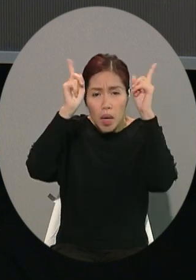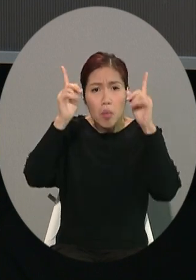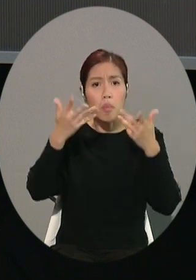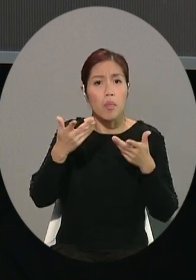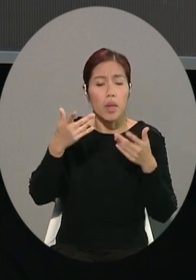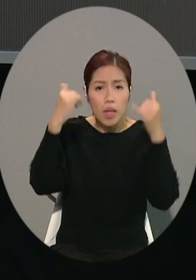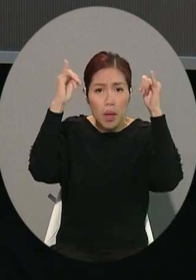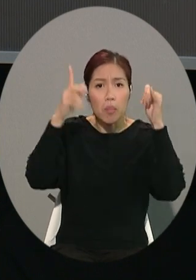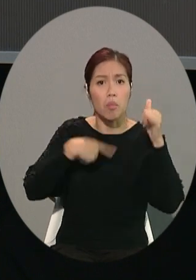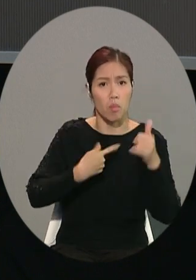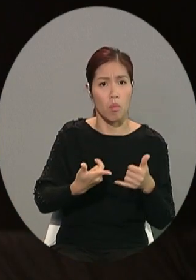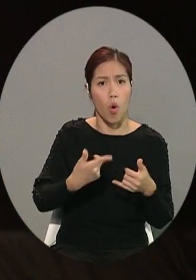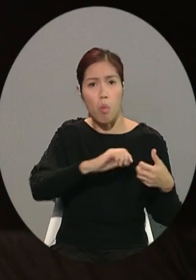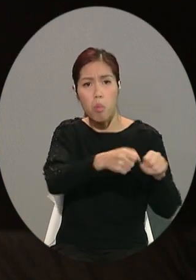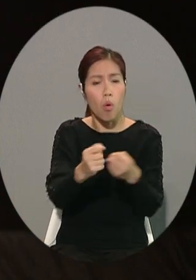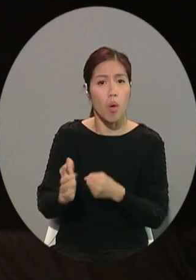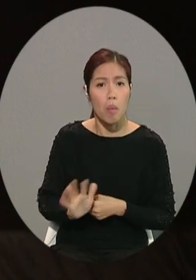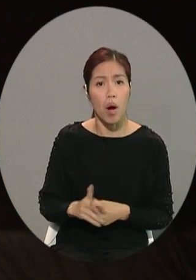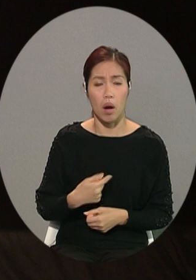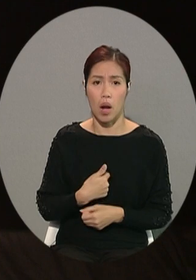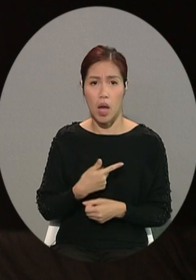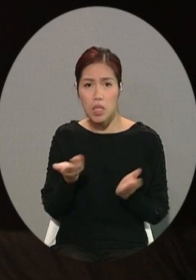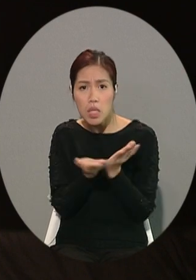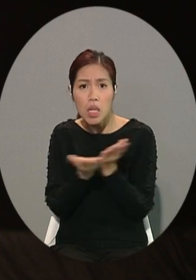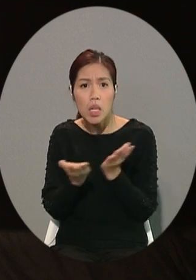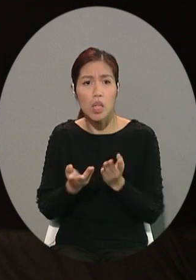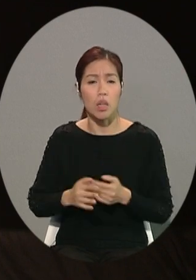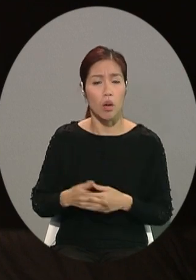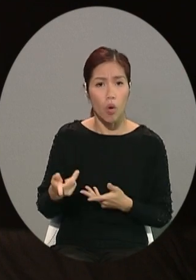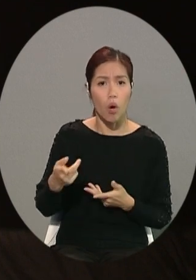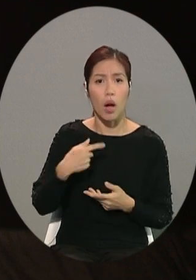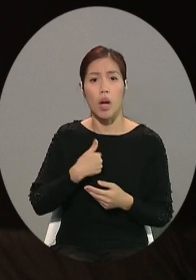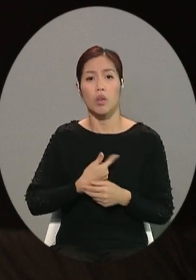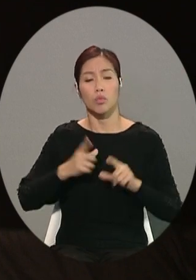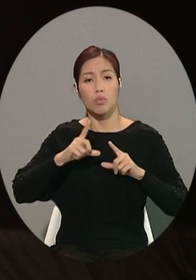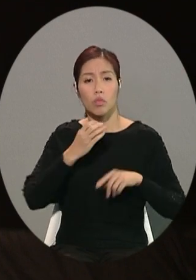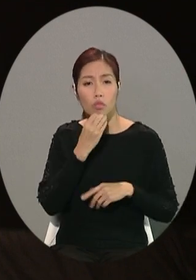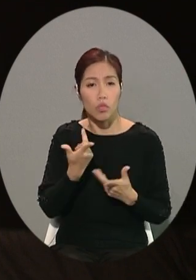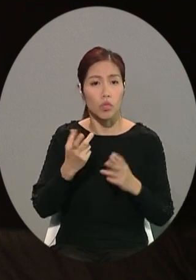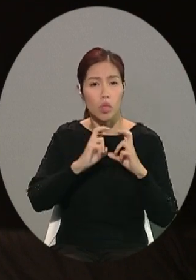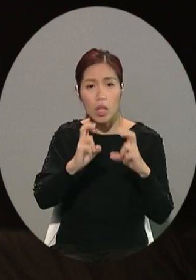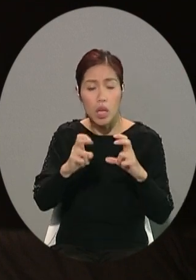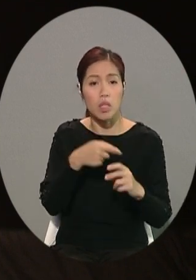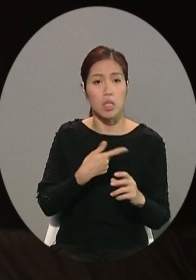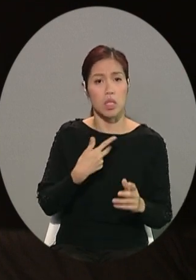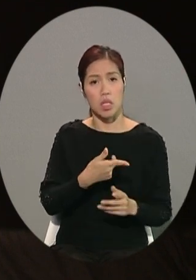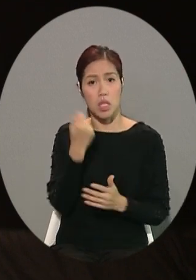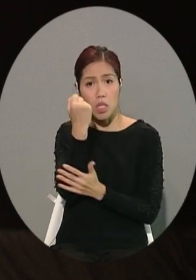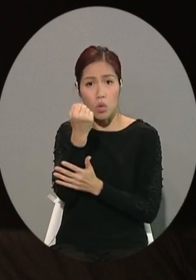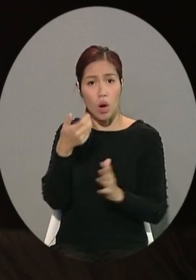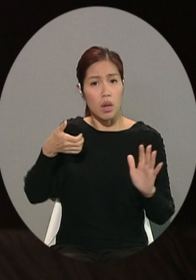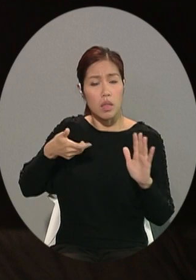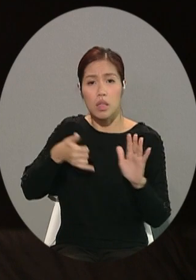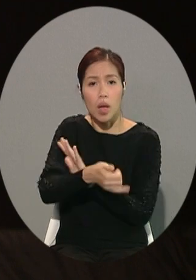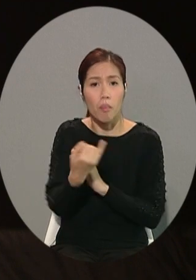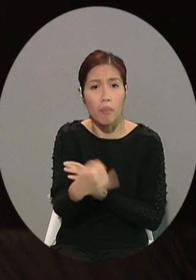壞。東涌係我哋嘅。 你有冇證據話出我破壞啊？你知唔知呢幾晚東涌嘅地鐵站關咗之後，係冇一個示威者能夠入到去噶？你知唔知邊一個先係始